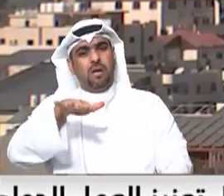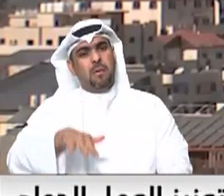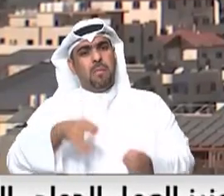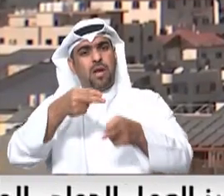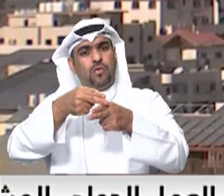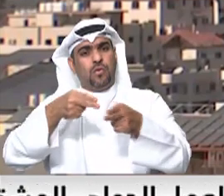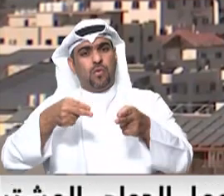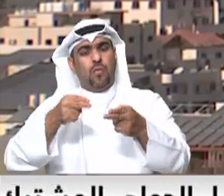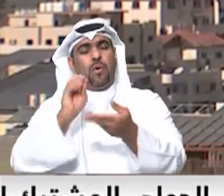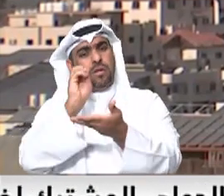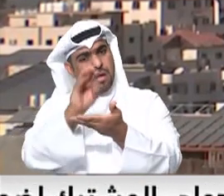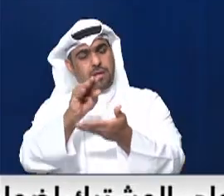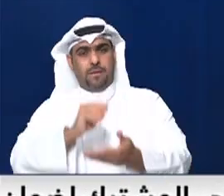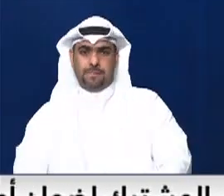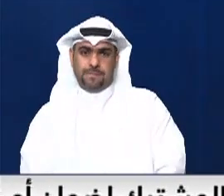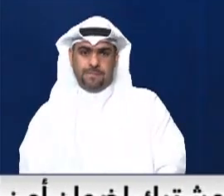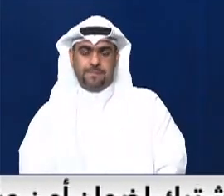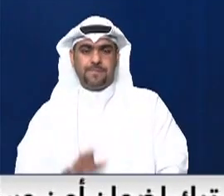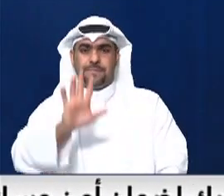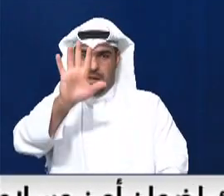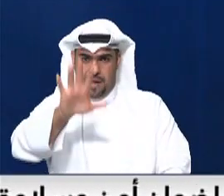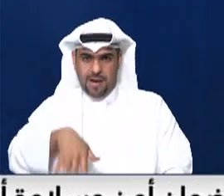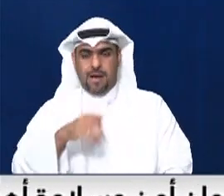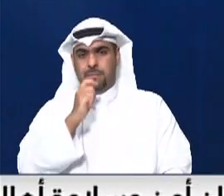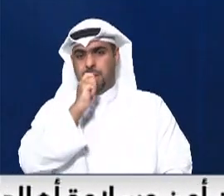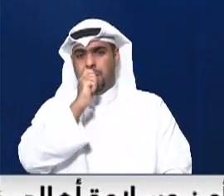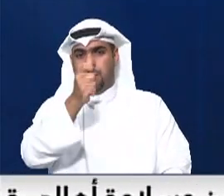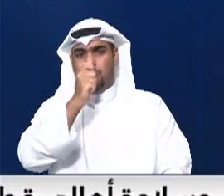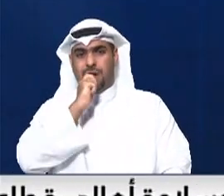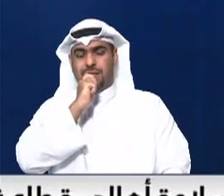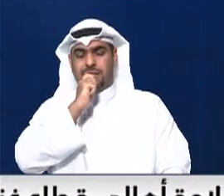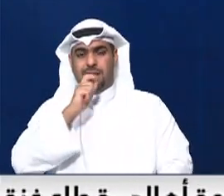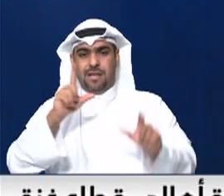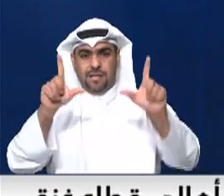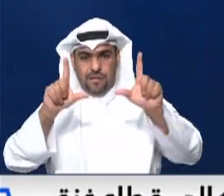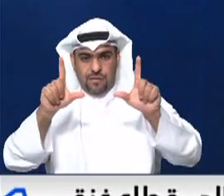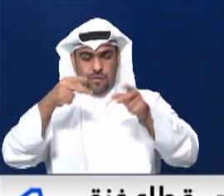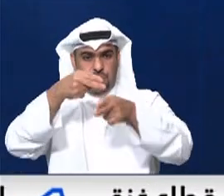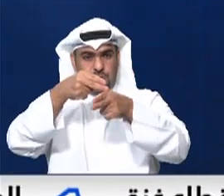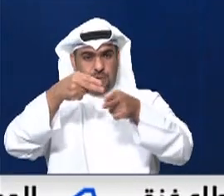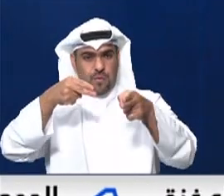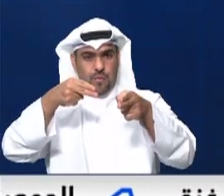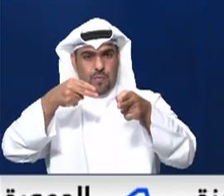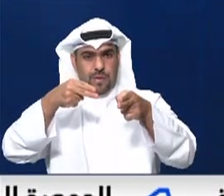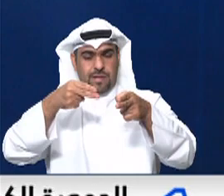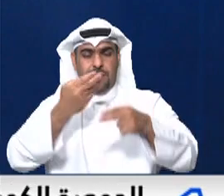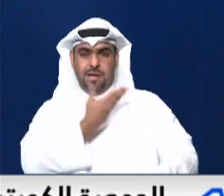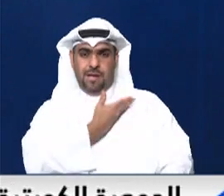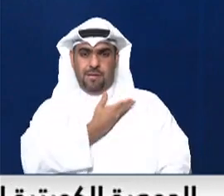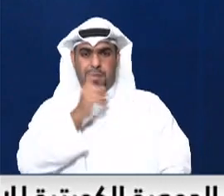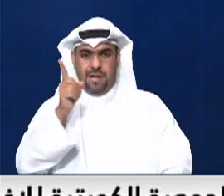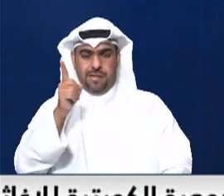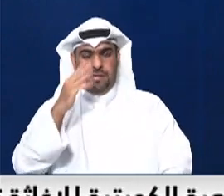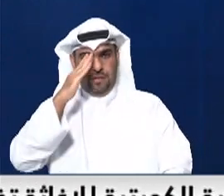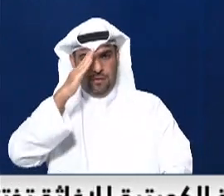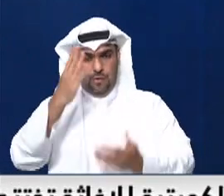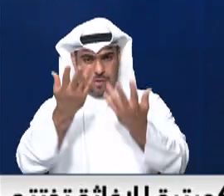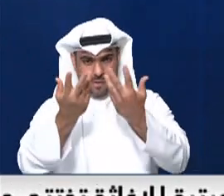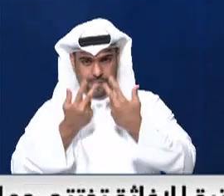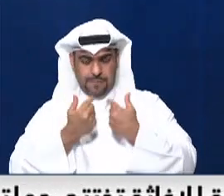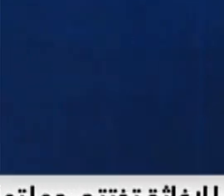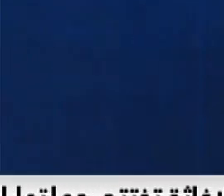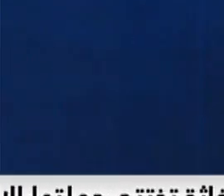ليس بغريب. نعم سعاد الإمام مراسلة تلفزيون دولة الكويت، كنت معنا من قطاع غزة، شكرا جزيلا لك.